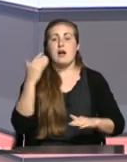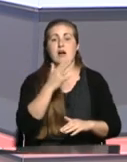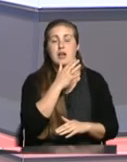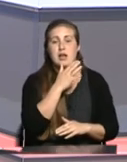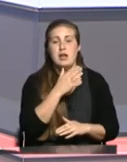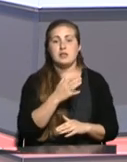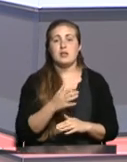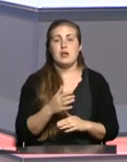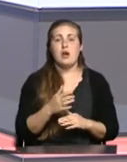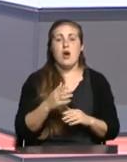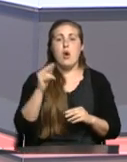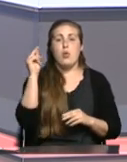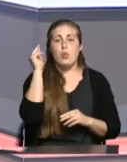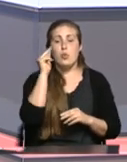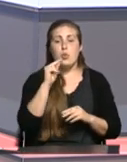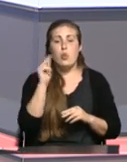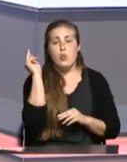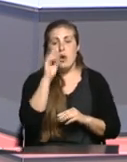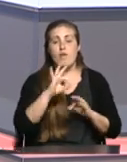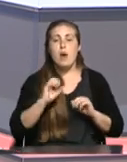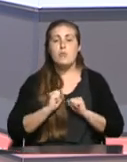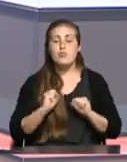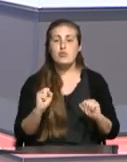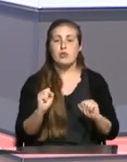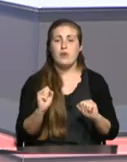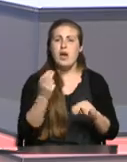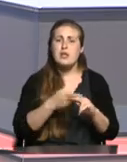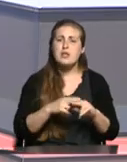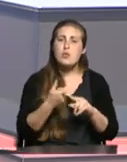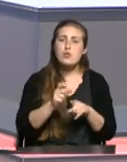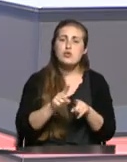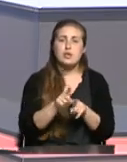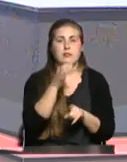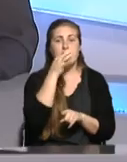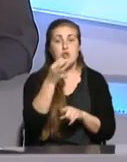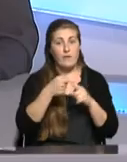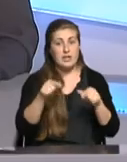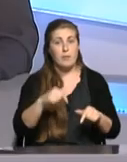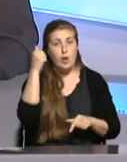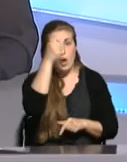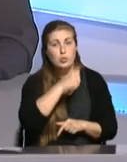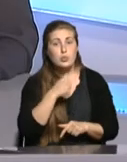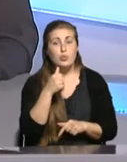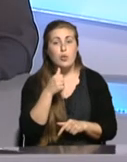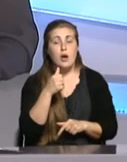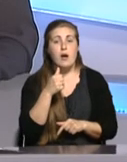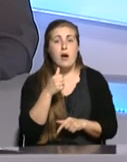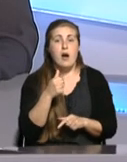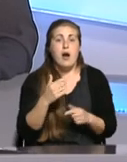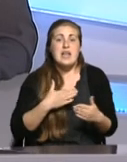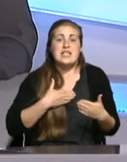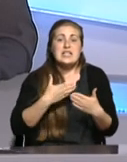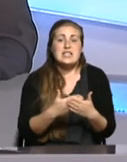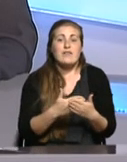уроков мужества это очень скажу так а я в этом году как никогда вот интенсивность